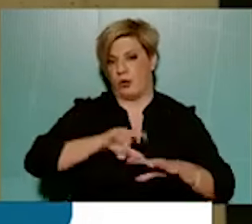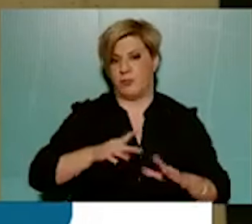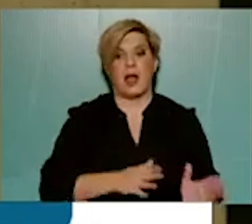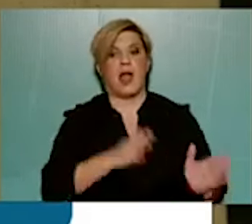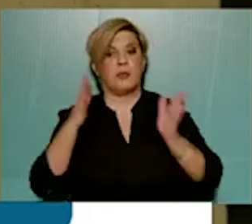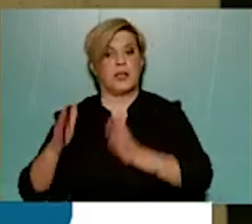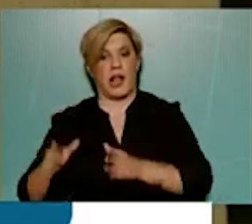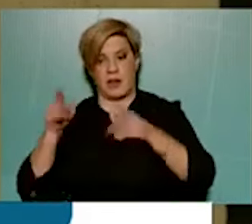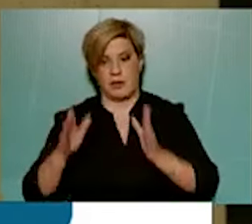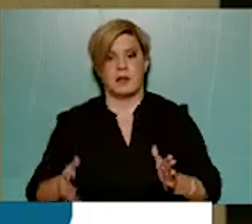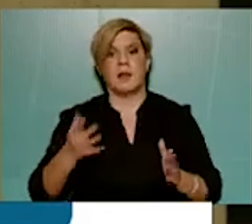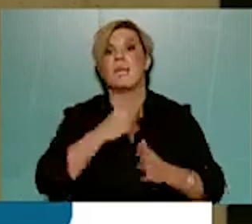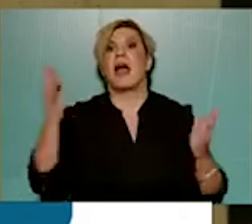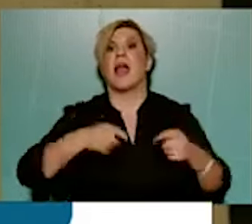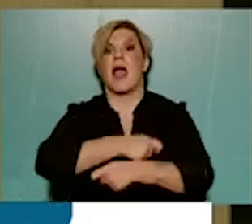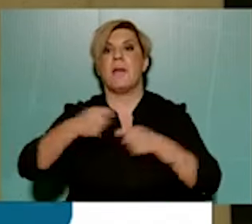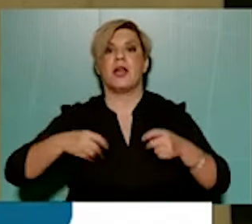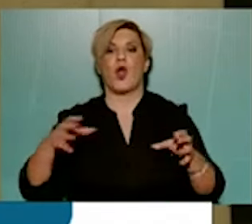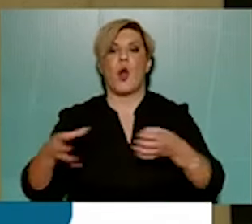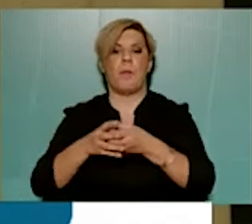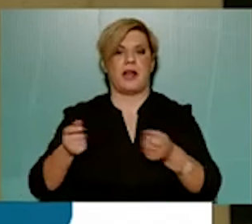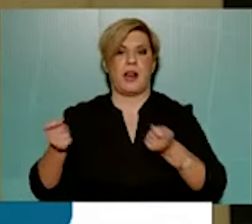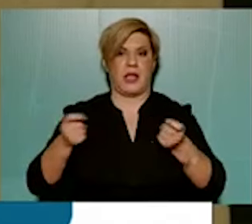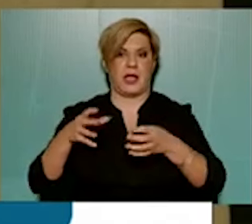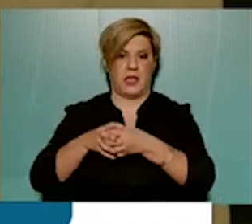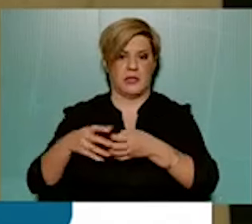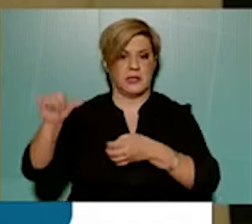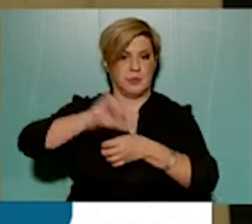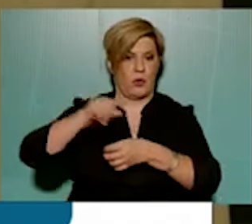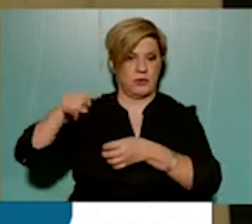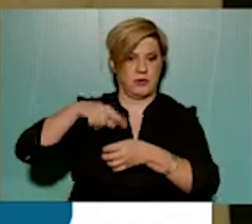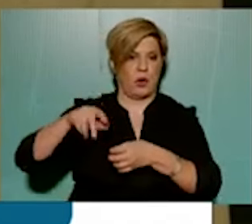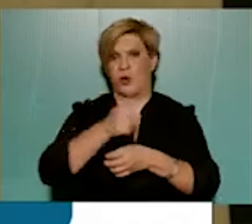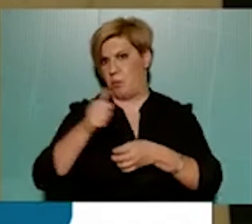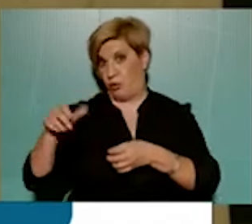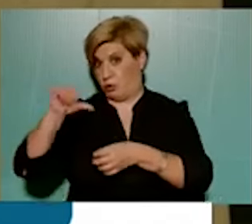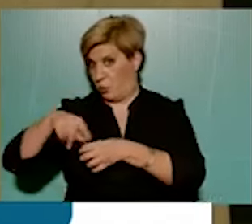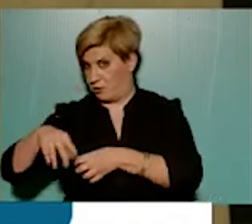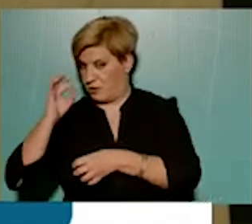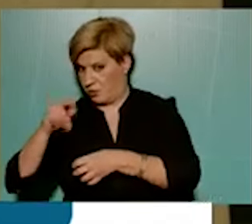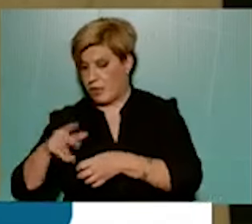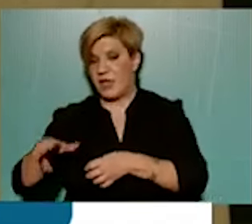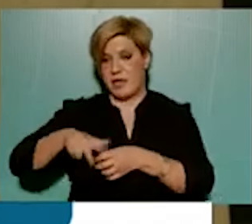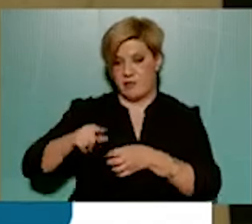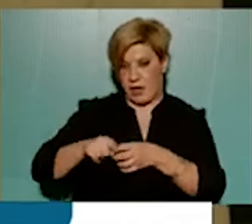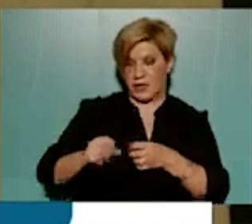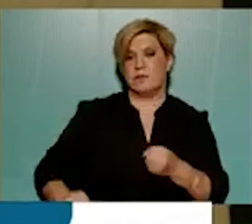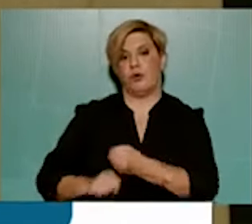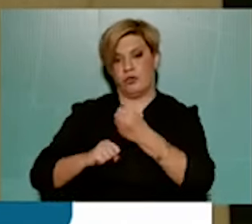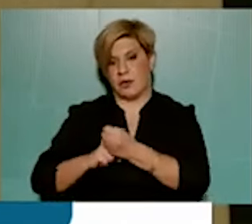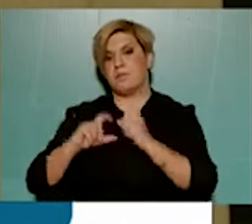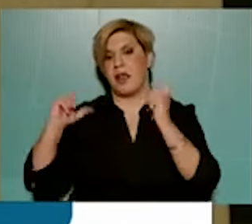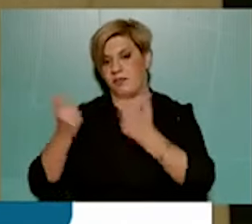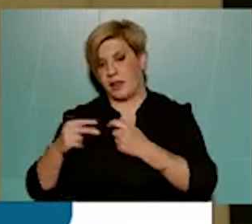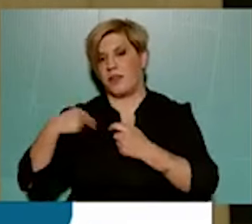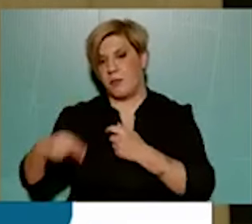την άλλη μπάντα, οι μεγάλοι επιχειρηματικοί όμιλοι της πόλης μας, και όχι μόνο, η κυβέρνηση με υποστηρικτές